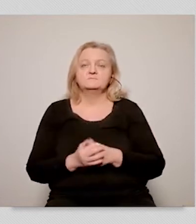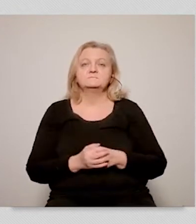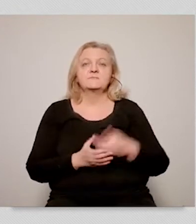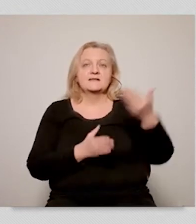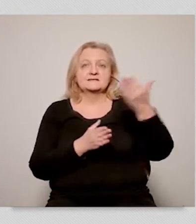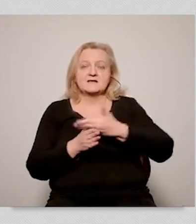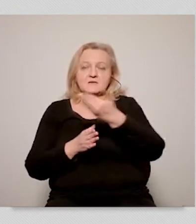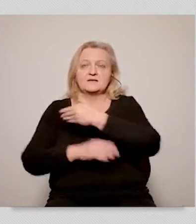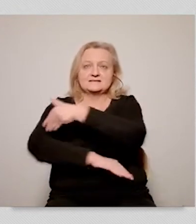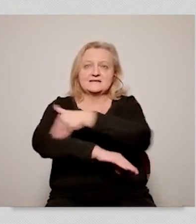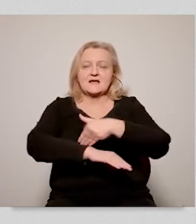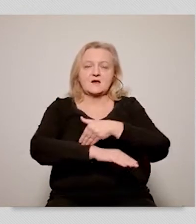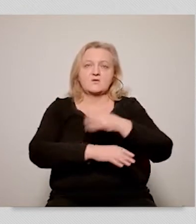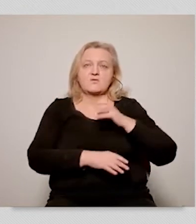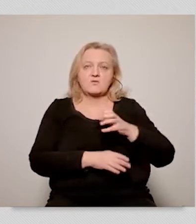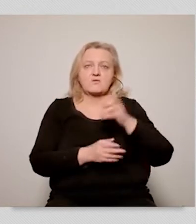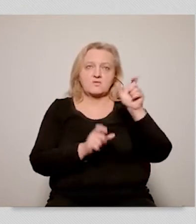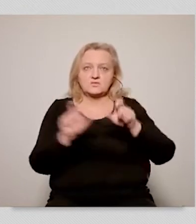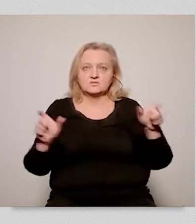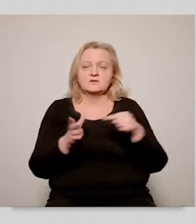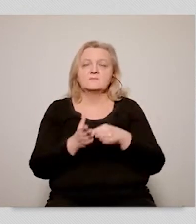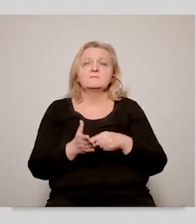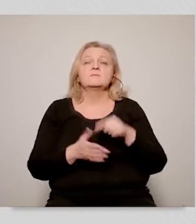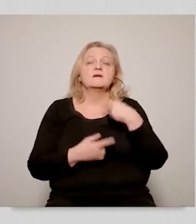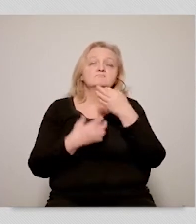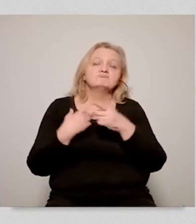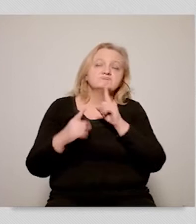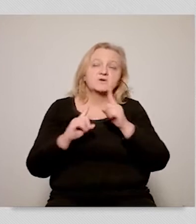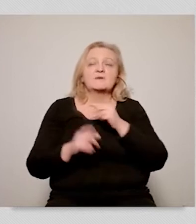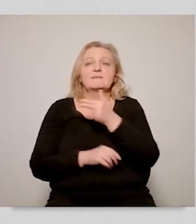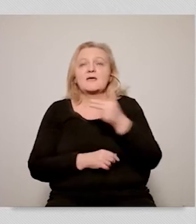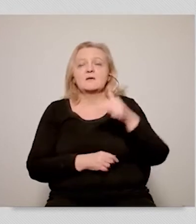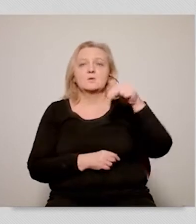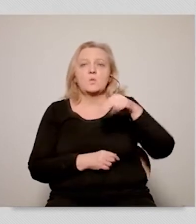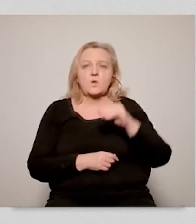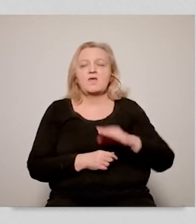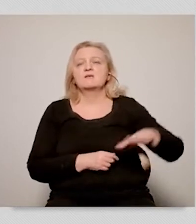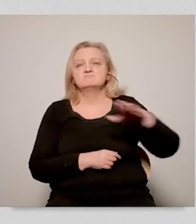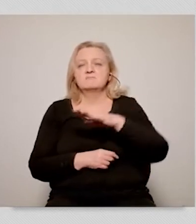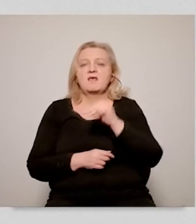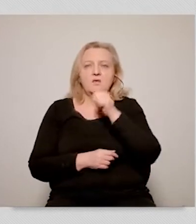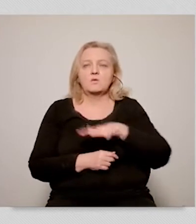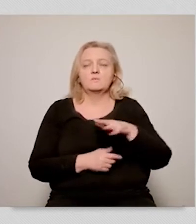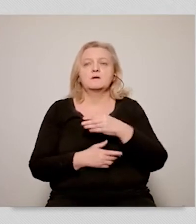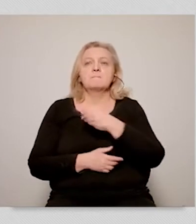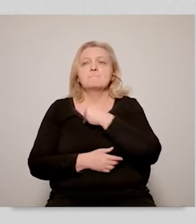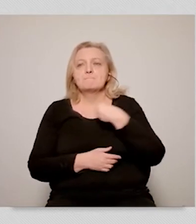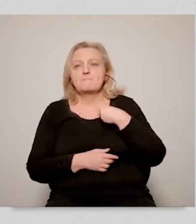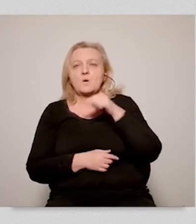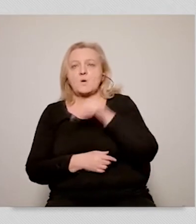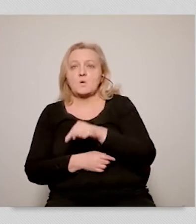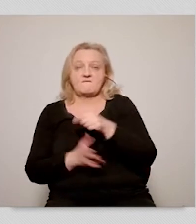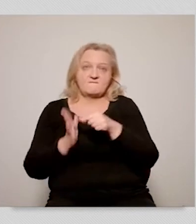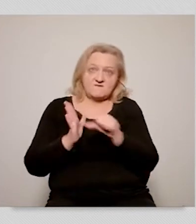zagranicznych gości, porozmawiamy o tym wymiarze europejskim i unijnym, o tym, na ile Polska jest na tle Europy jakimś